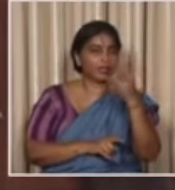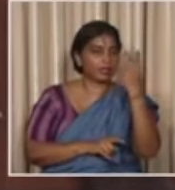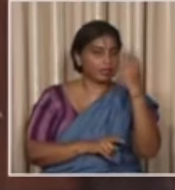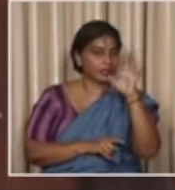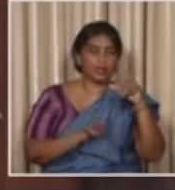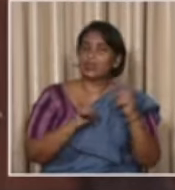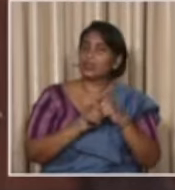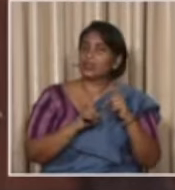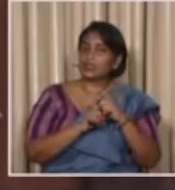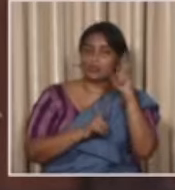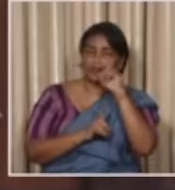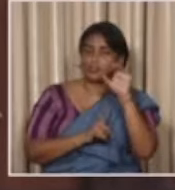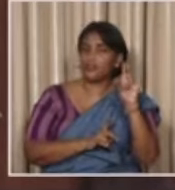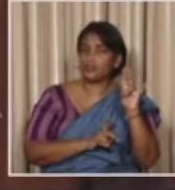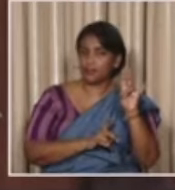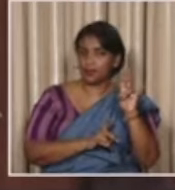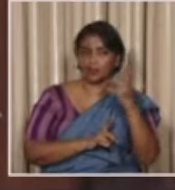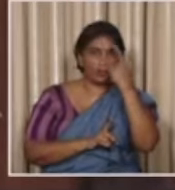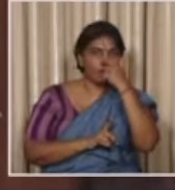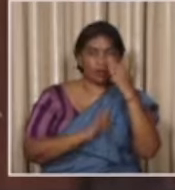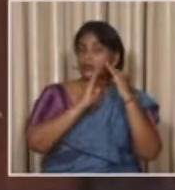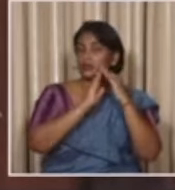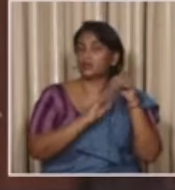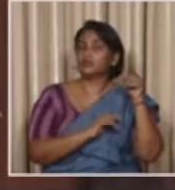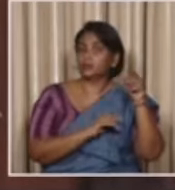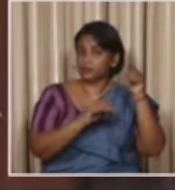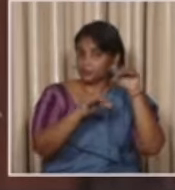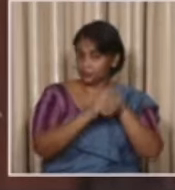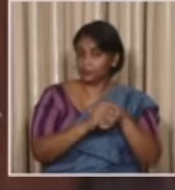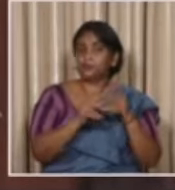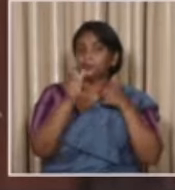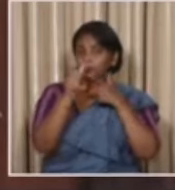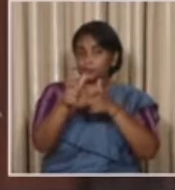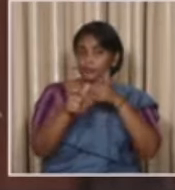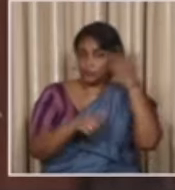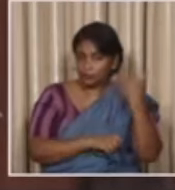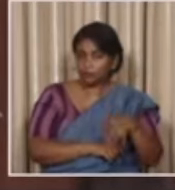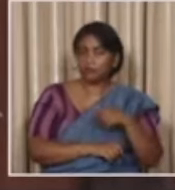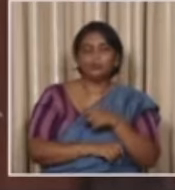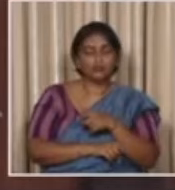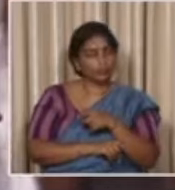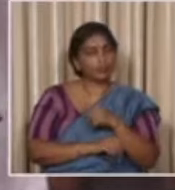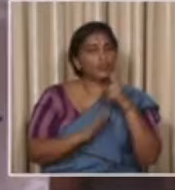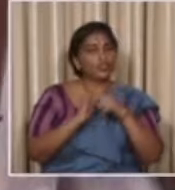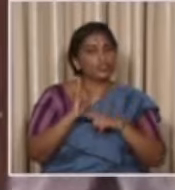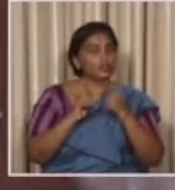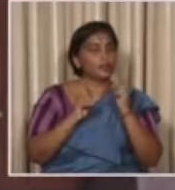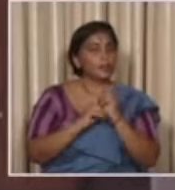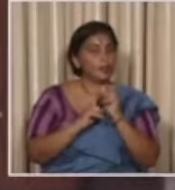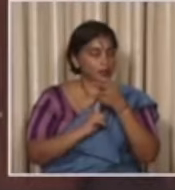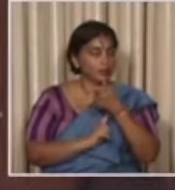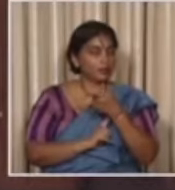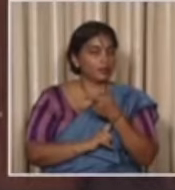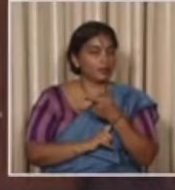2005 දෙසැම්බර් මාසේ 25 වෙනිදා කතෝලික දේවස්ථානයක් තුළ වෙඩි තබා ඝාතනය කරන්නට ලක් වූ ජෝසප් පරාජසිංහම්